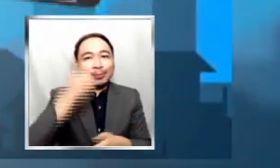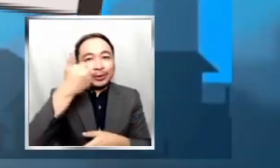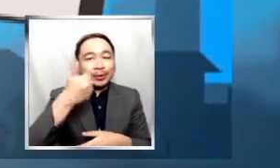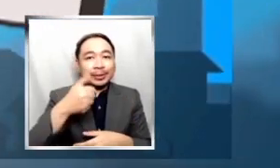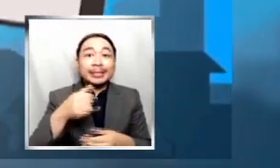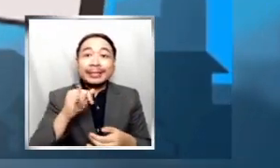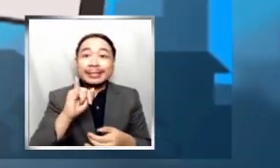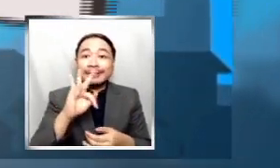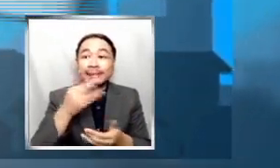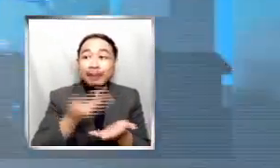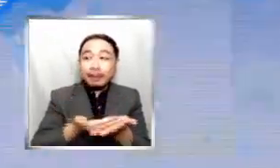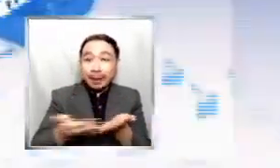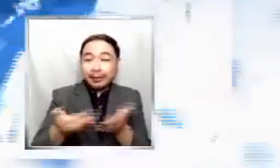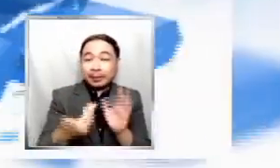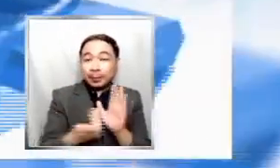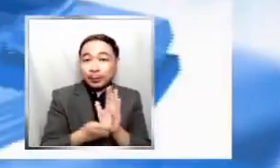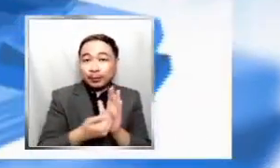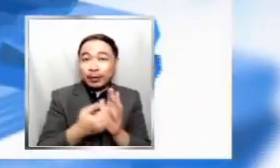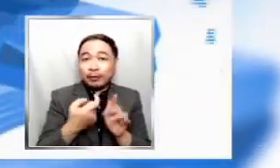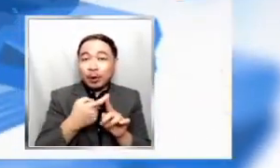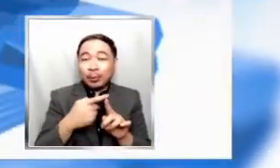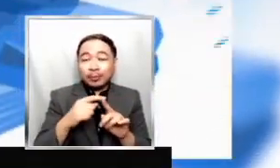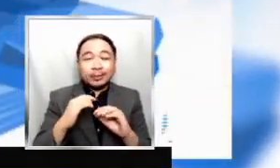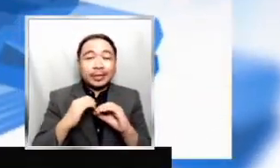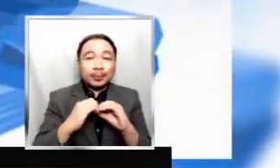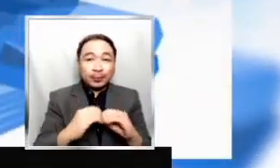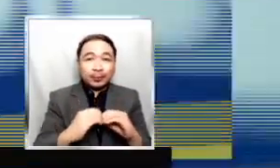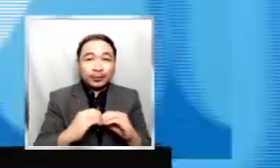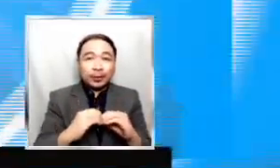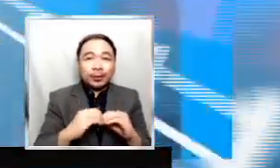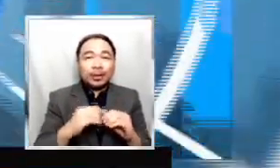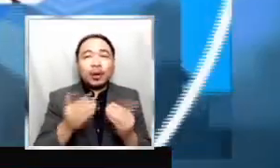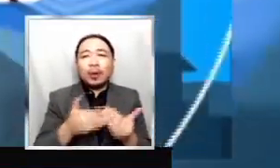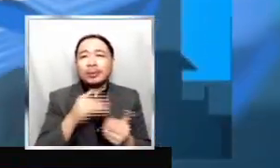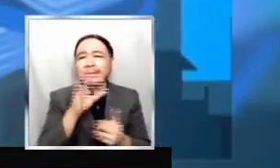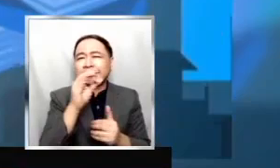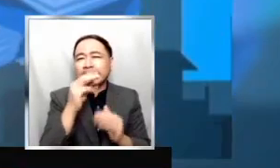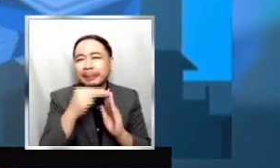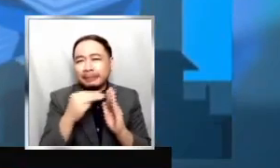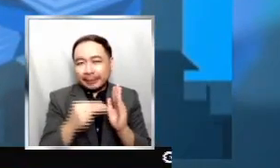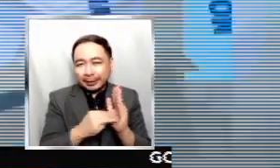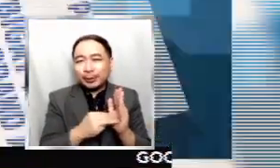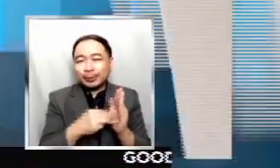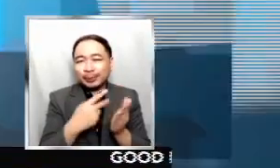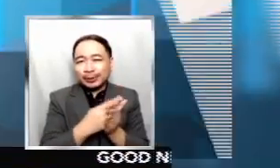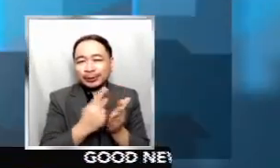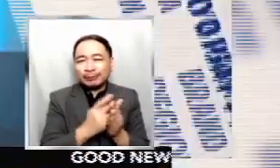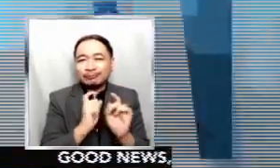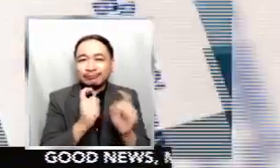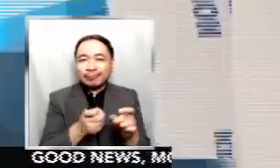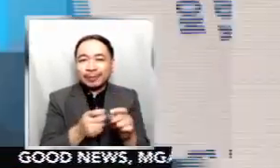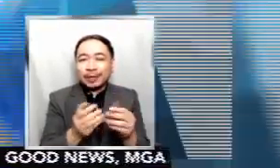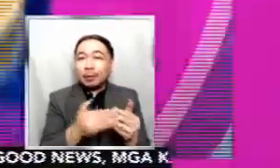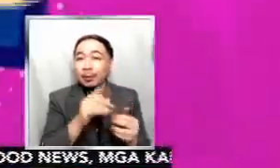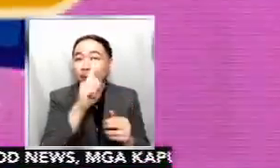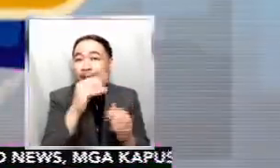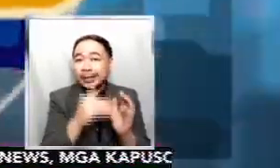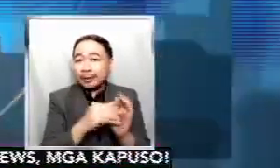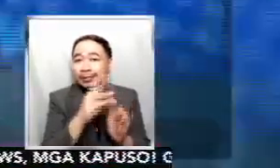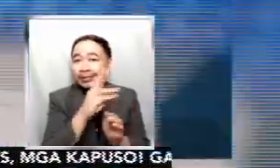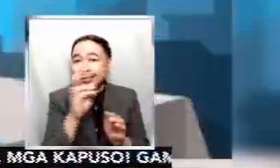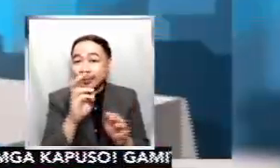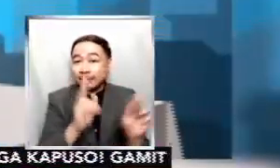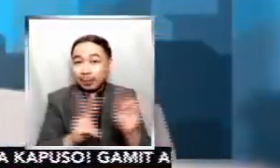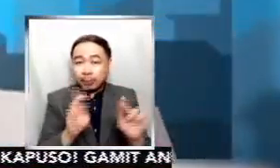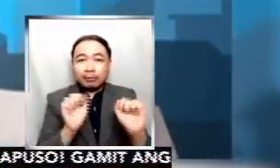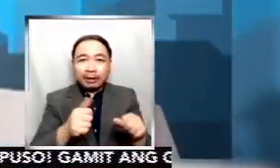na ito ng Kapuso Network, mahigit 8 million pesos ang ipamimigay at mahigit 1,600 ang pwedeng manalo.